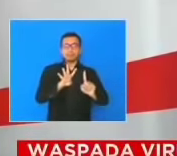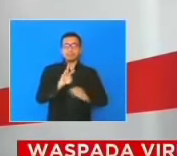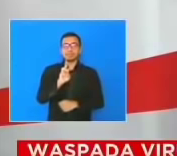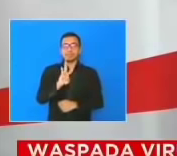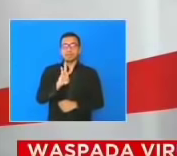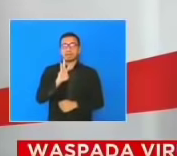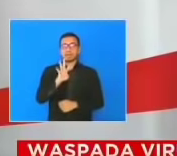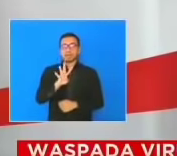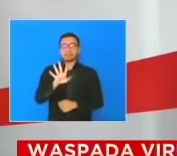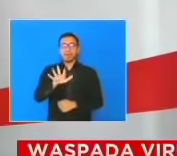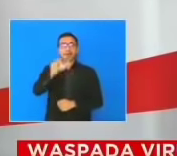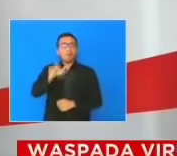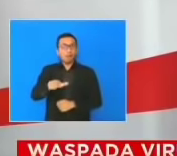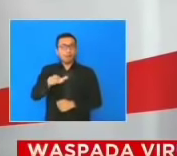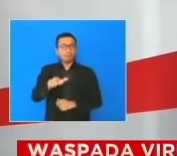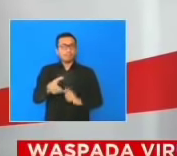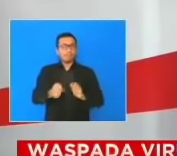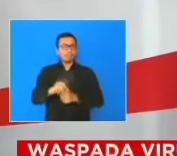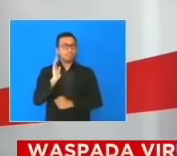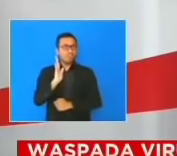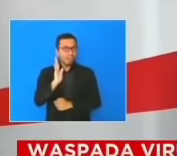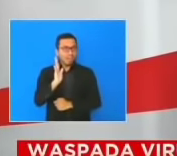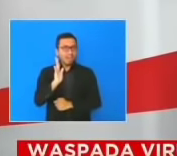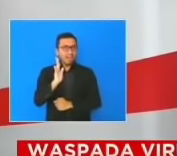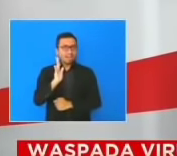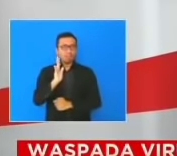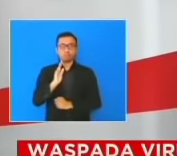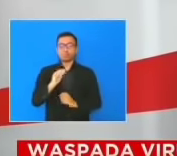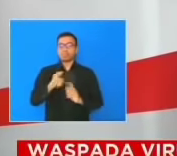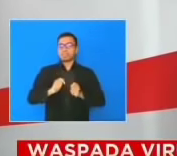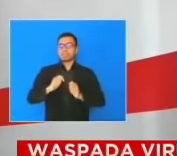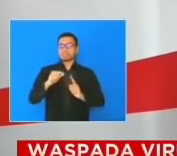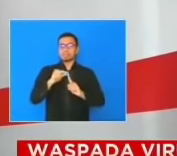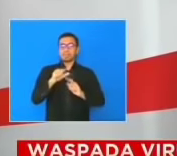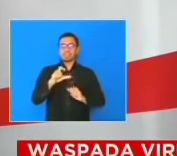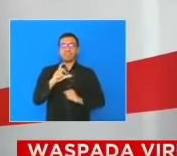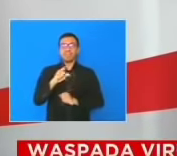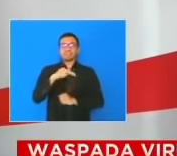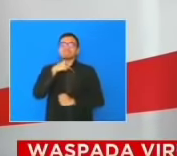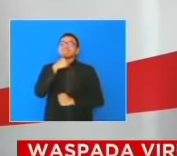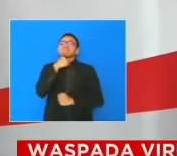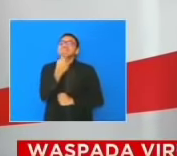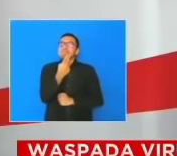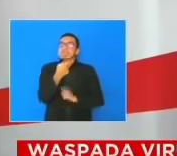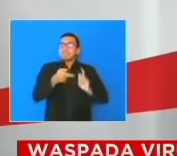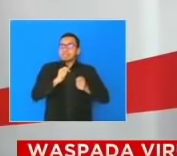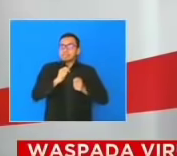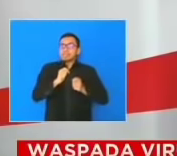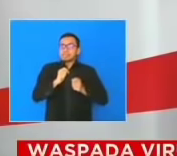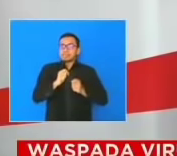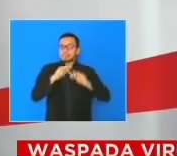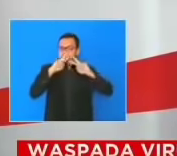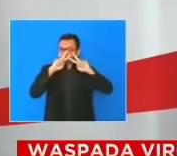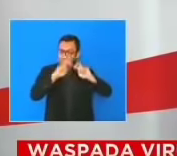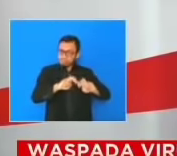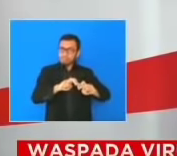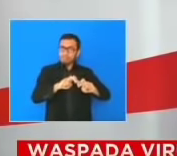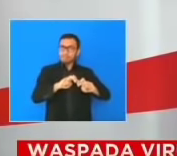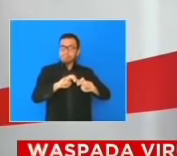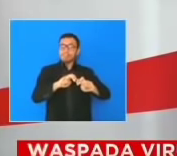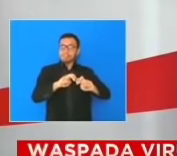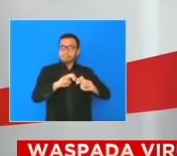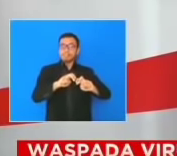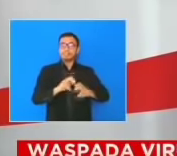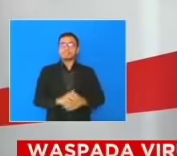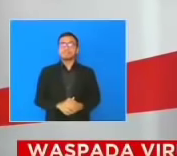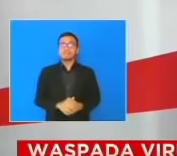14.354 spesimen untuk PCR real time. Ini